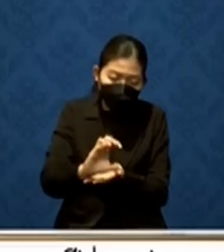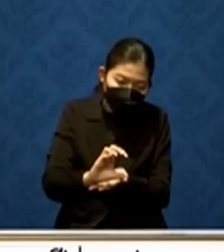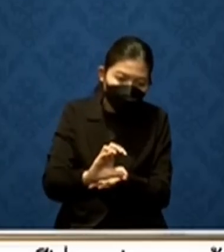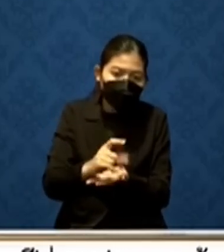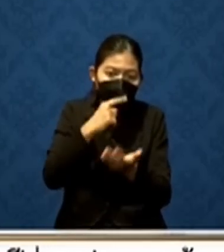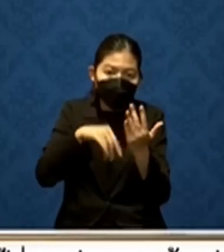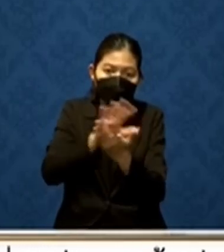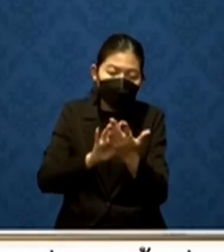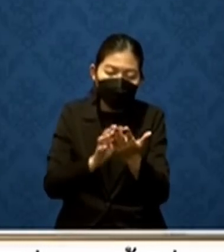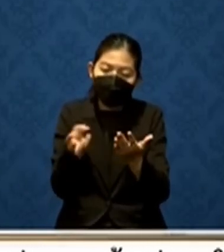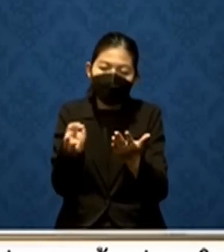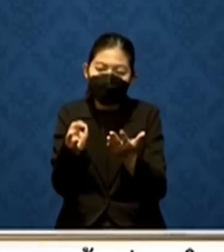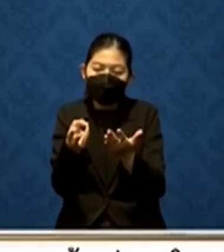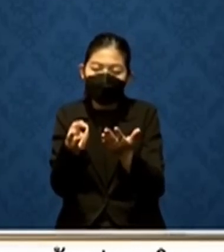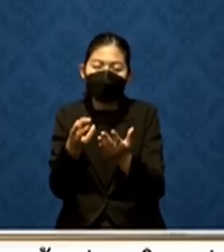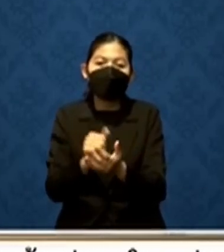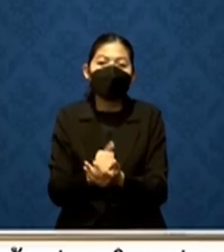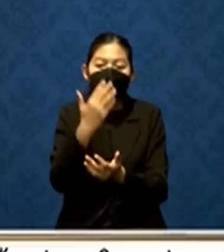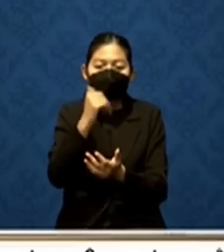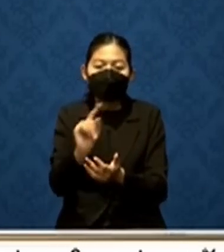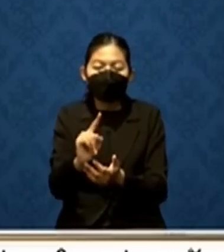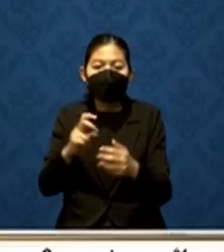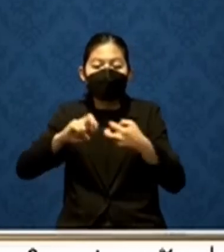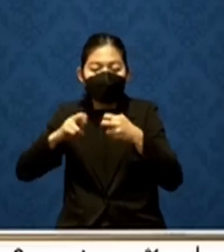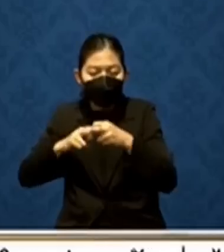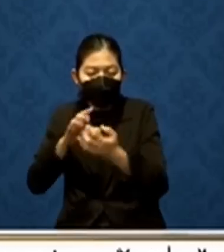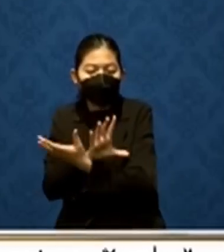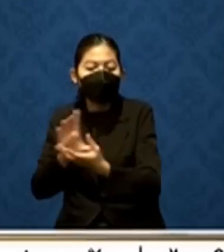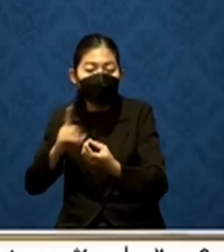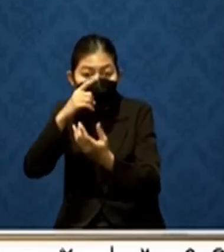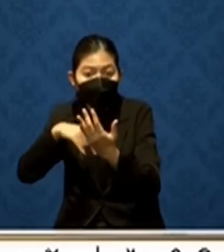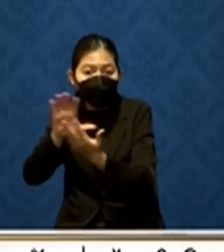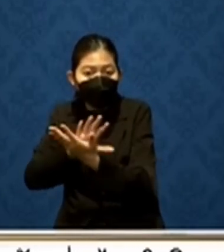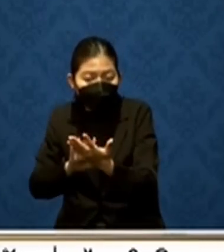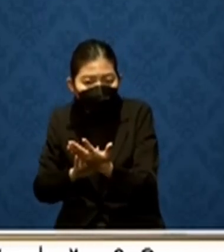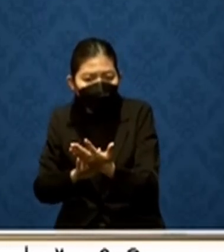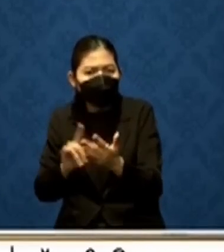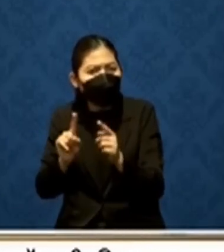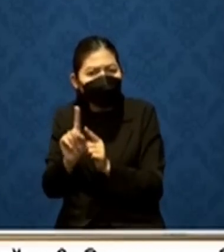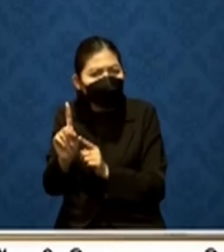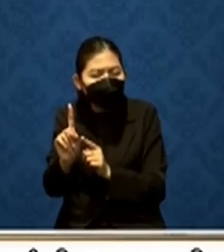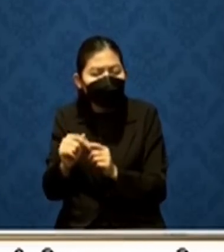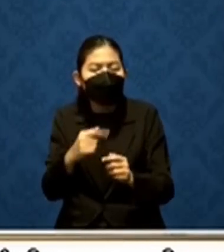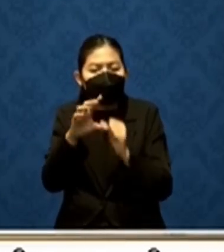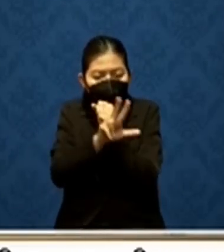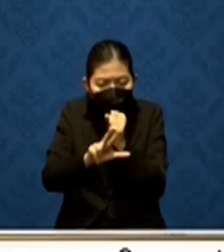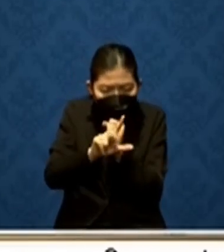ร้อยลงขณะที่ปัญหาทางสังคมทั้งยาเสพติดอาชญากรรม